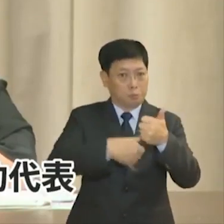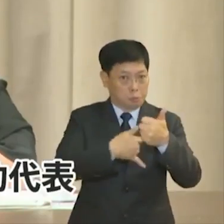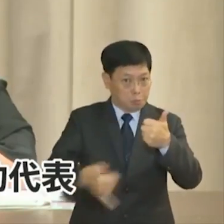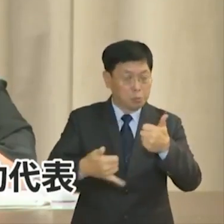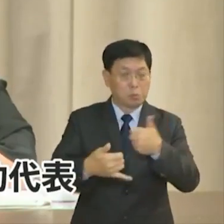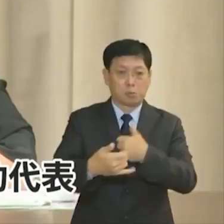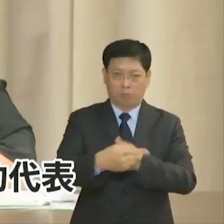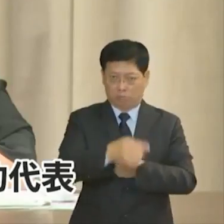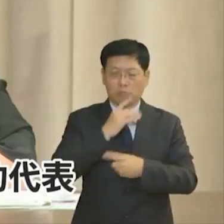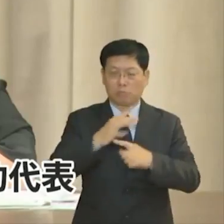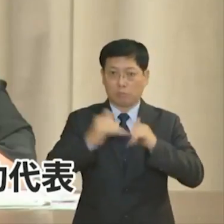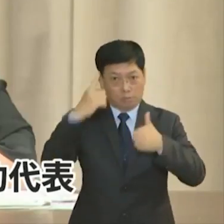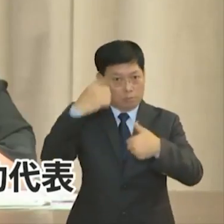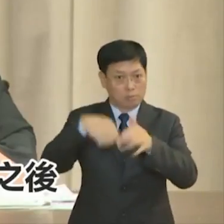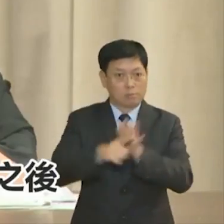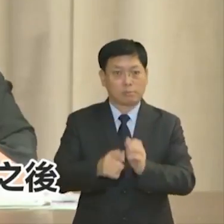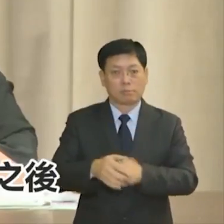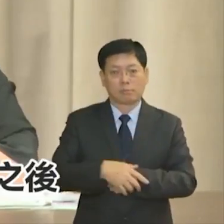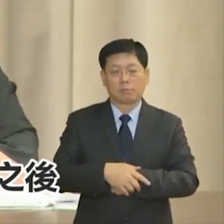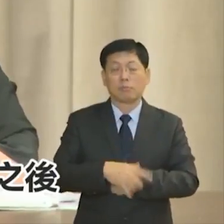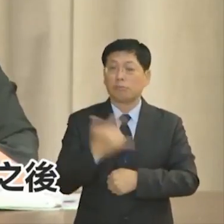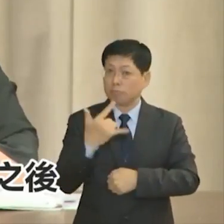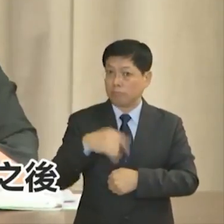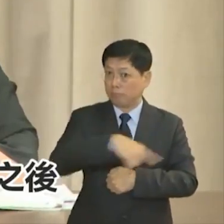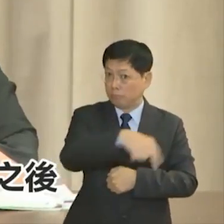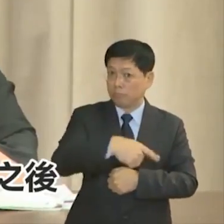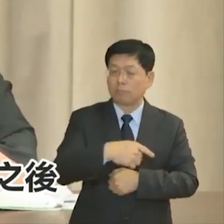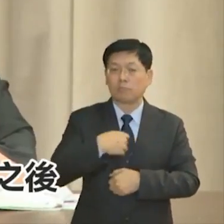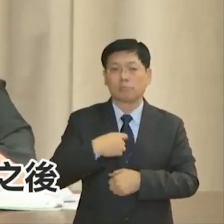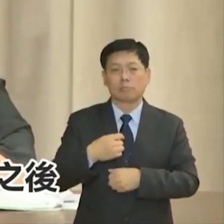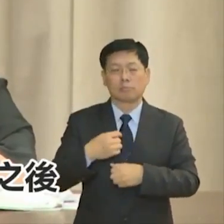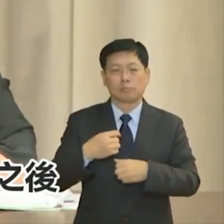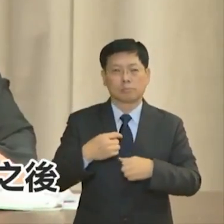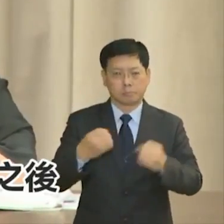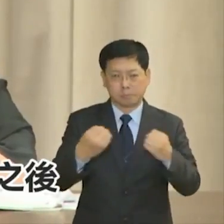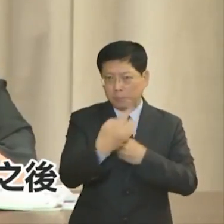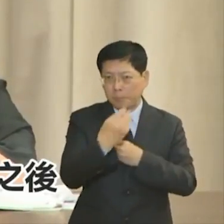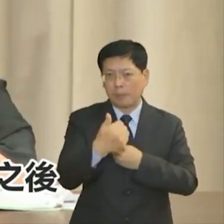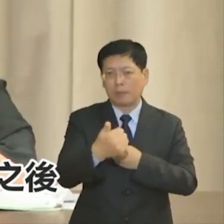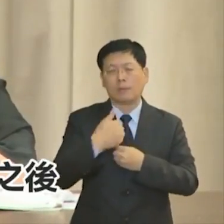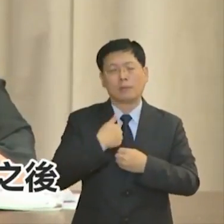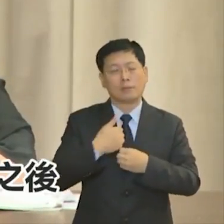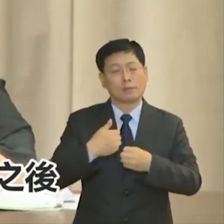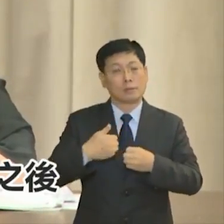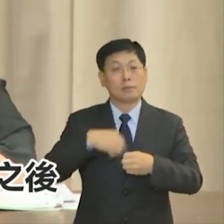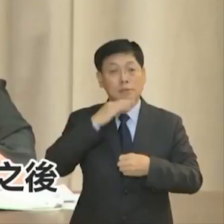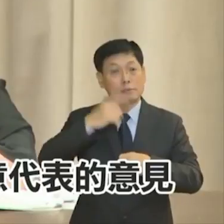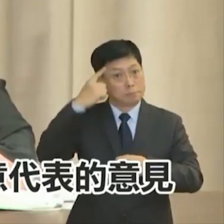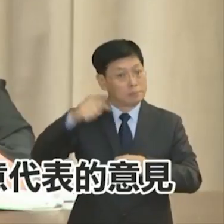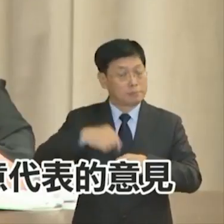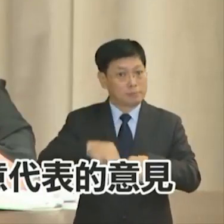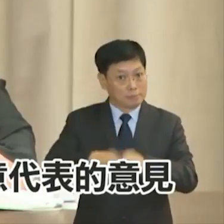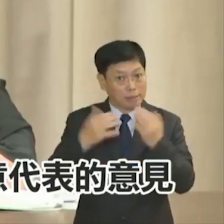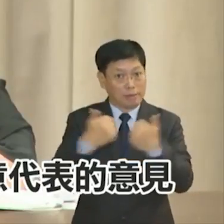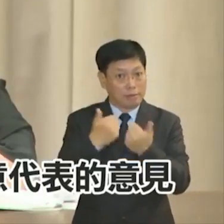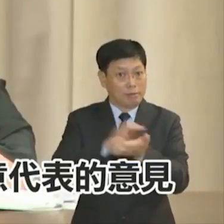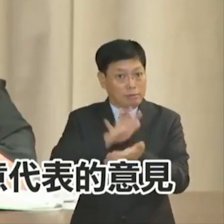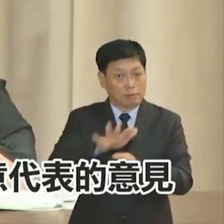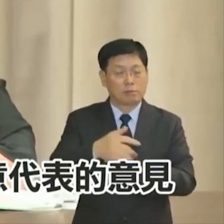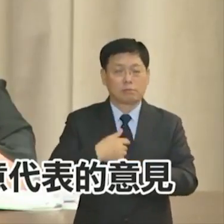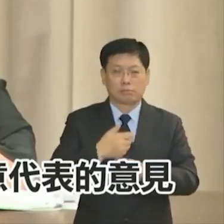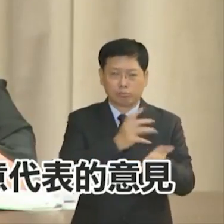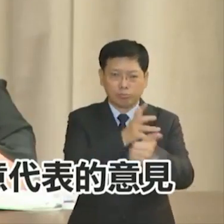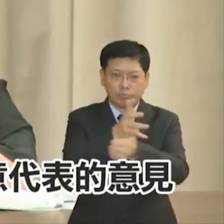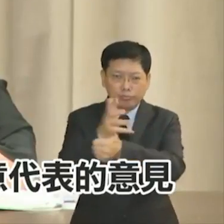委员是民意的代表，所以我们也即将会在开议之后呢，也会陆陆续